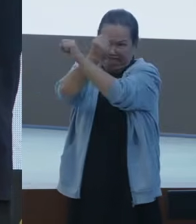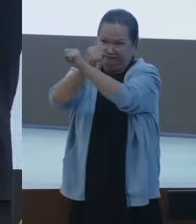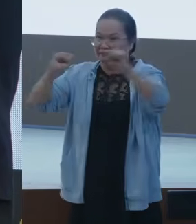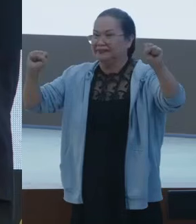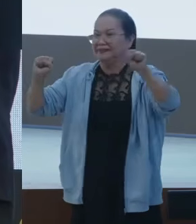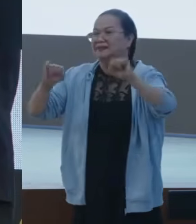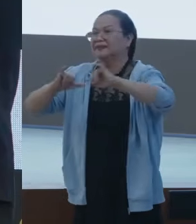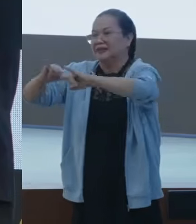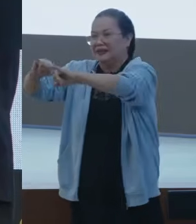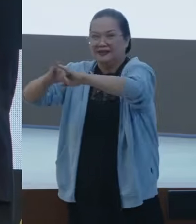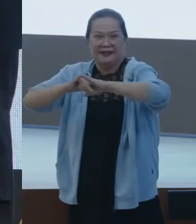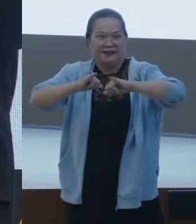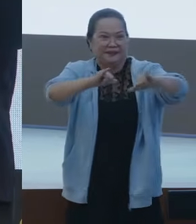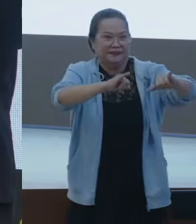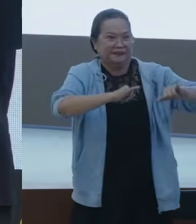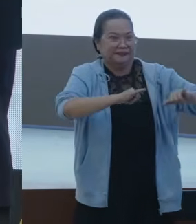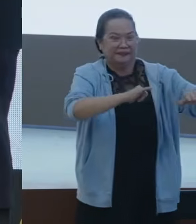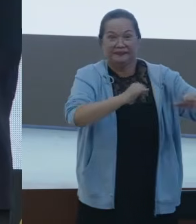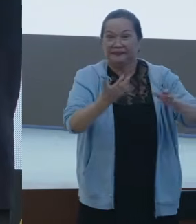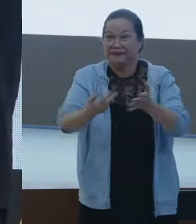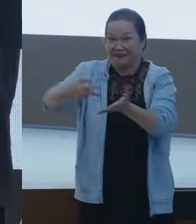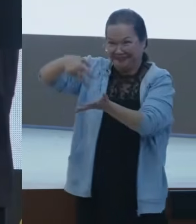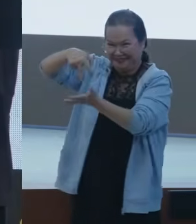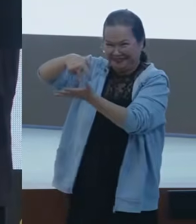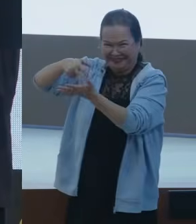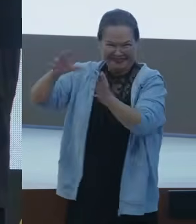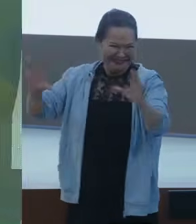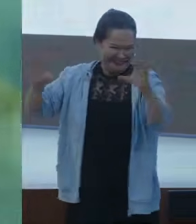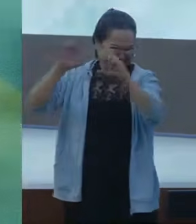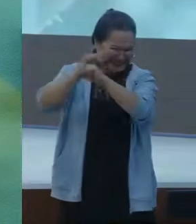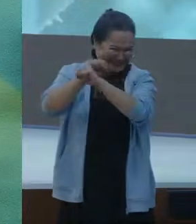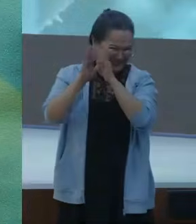Katulad ninyo. Tayo tumayo, tayo manalangin.